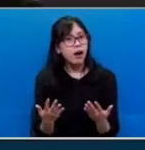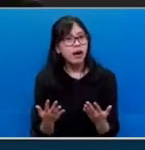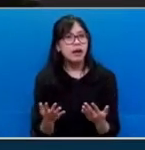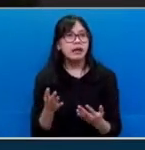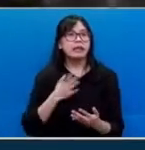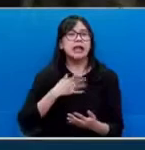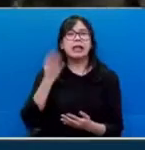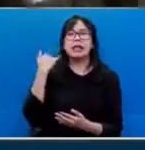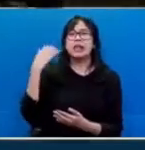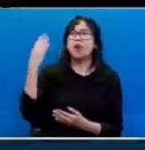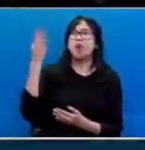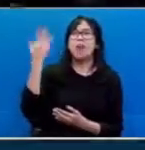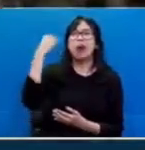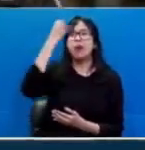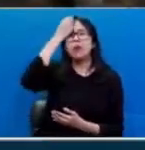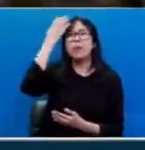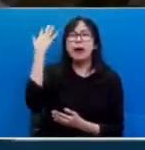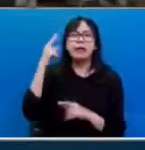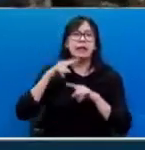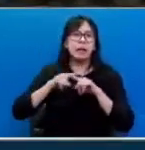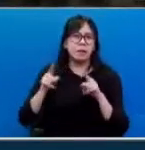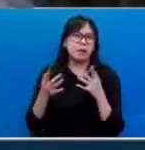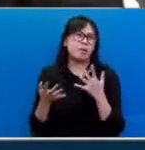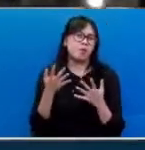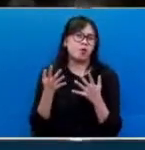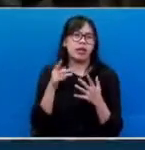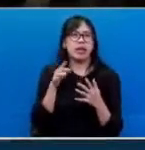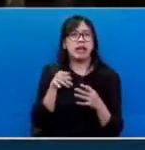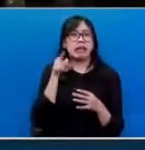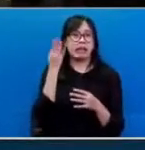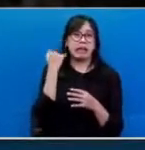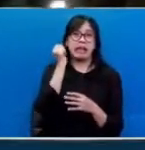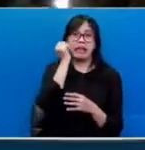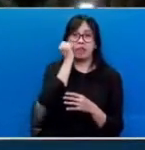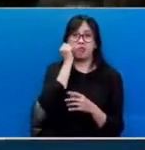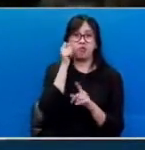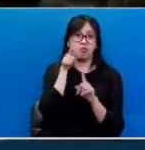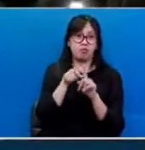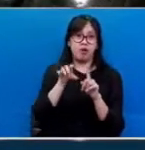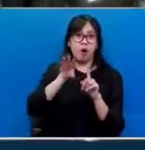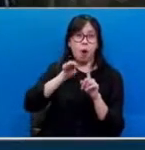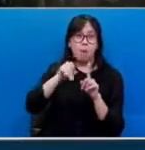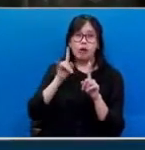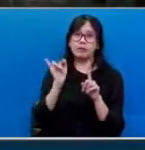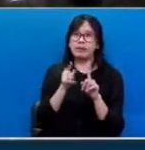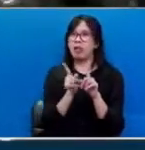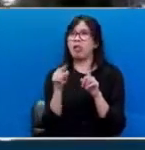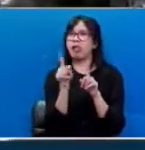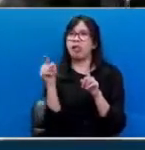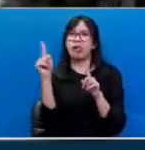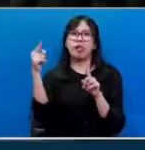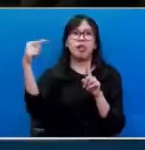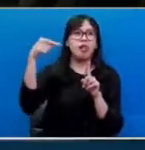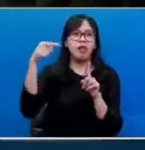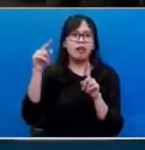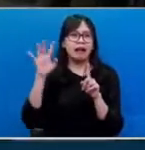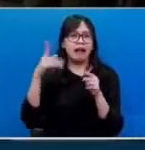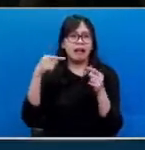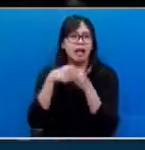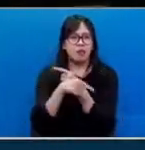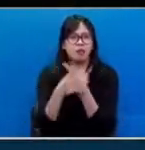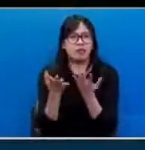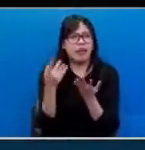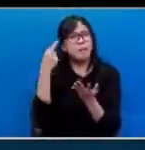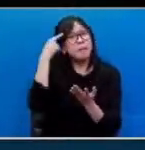Saya kira memang itu agak sedikit lepas dari konteks eh sengketa hasil eh Pemilu disamp oleh ibuis ya